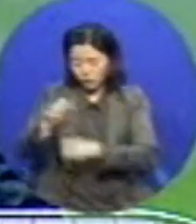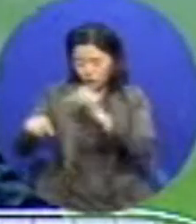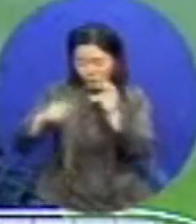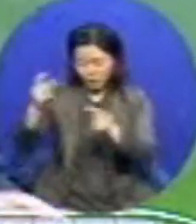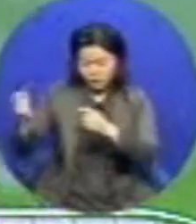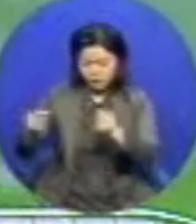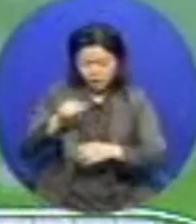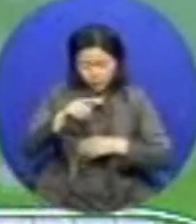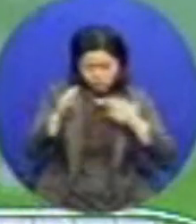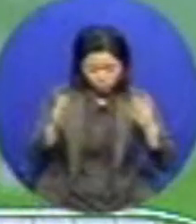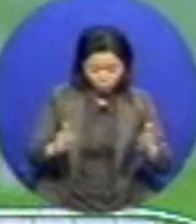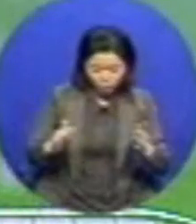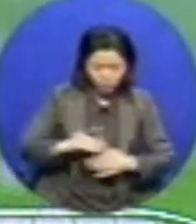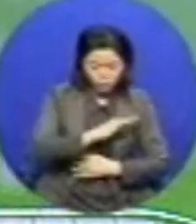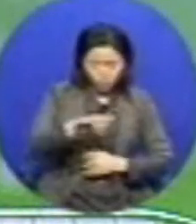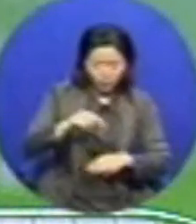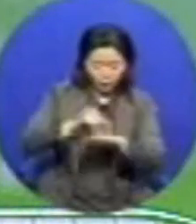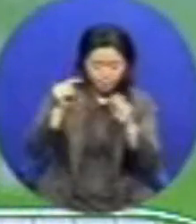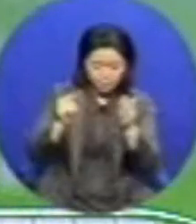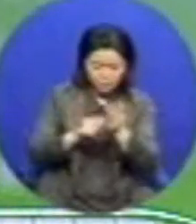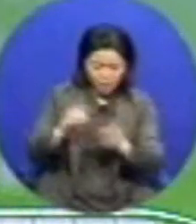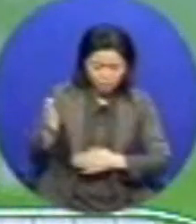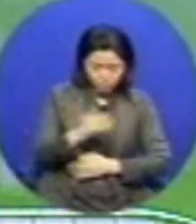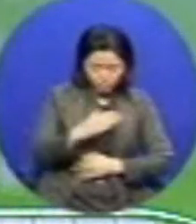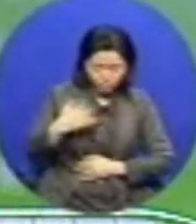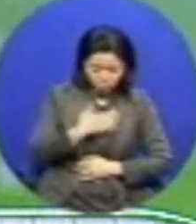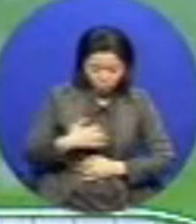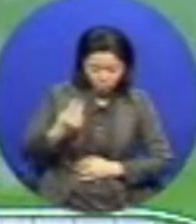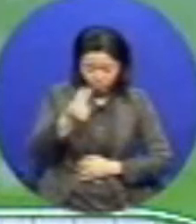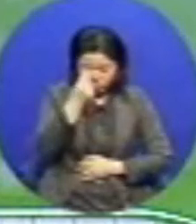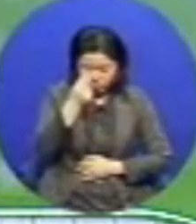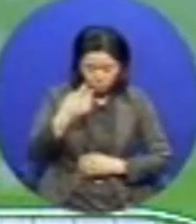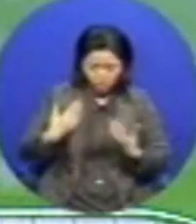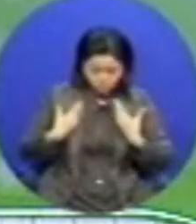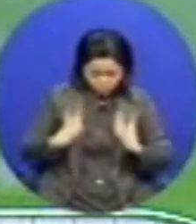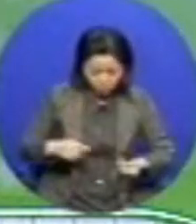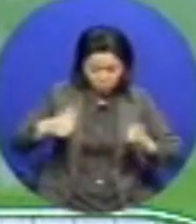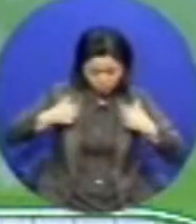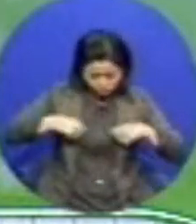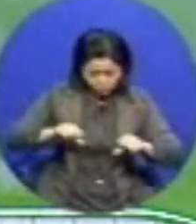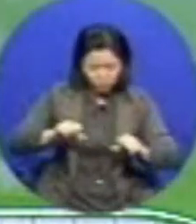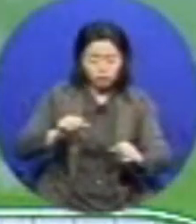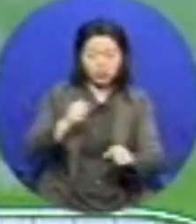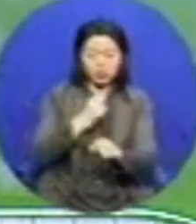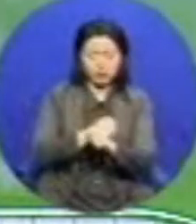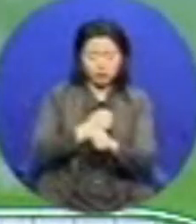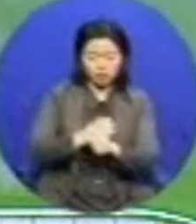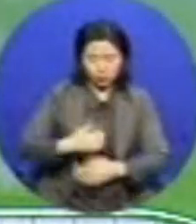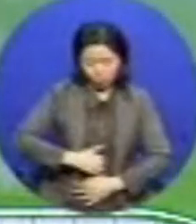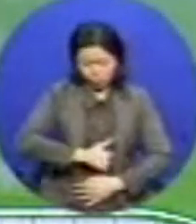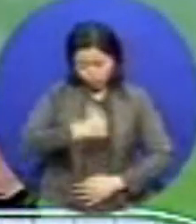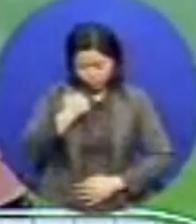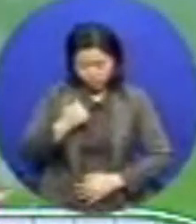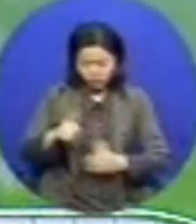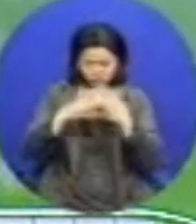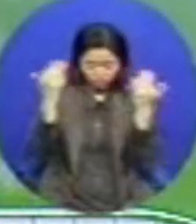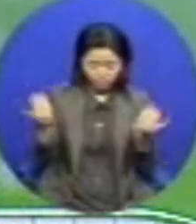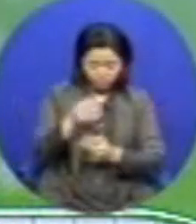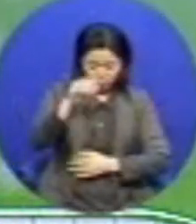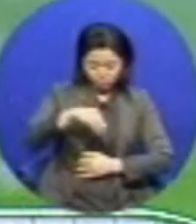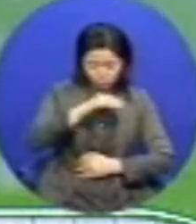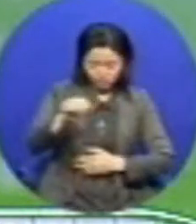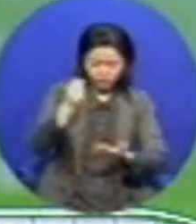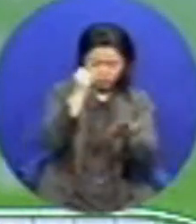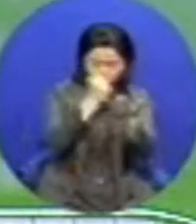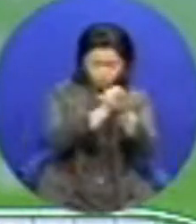우리가 마음으로 걱정하고 근 심했던 것 절망하고 좌절했던 것 분노했던 것이다 십자가에 못 박혀